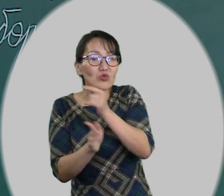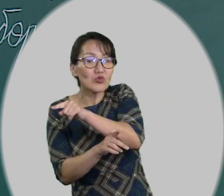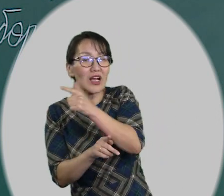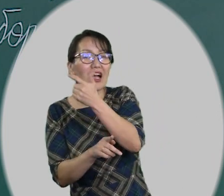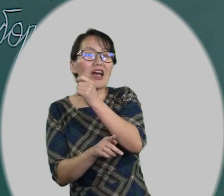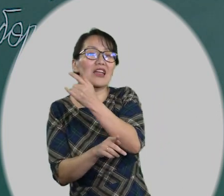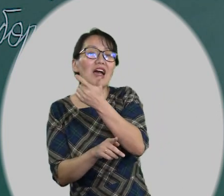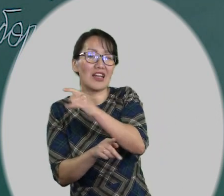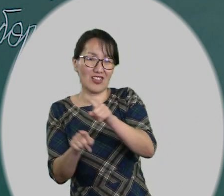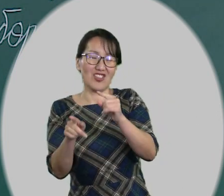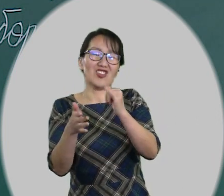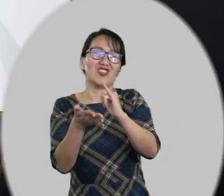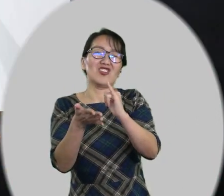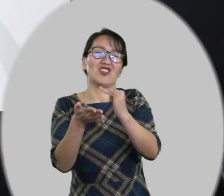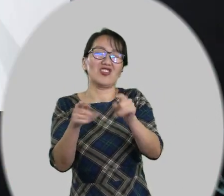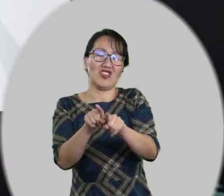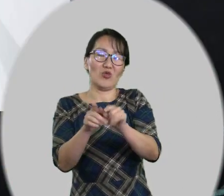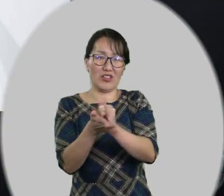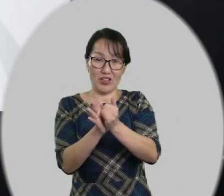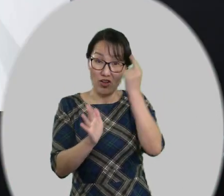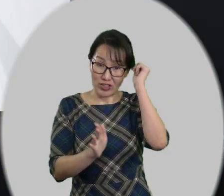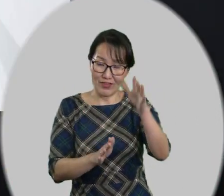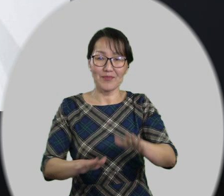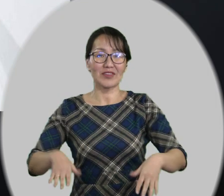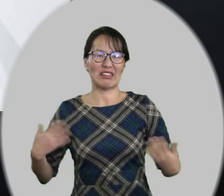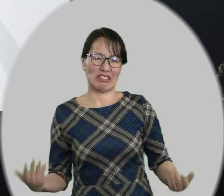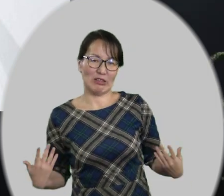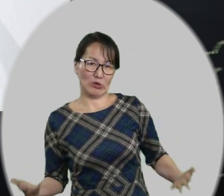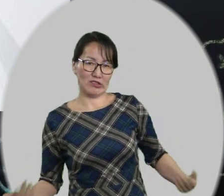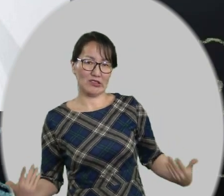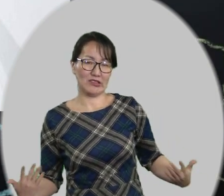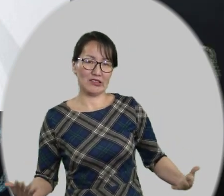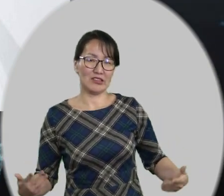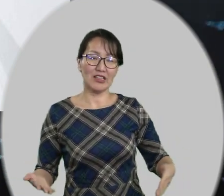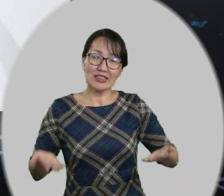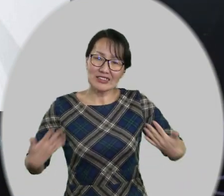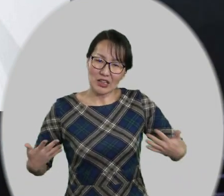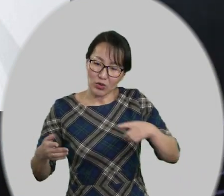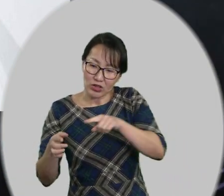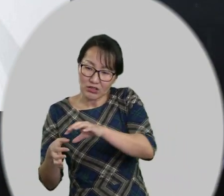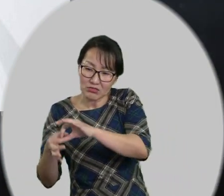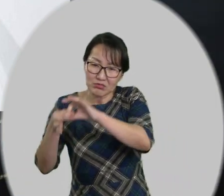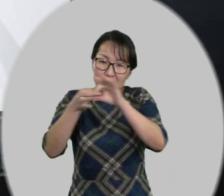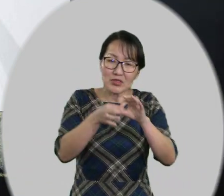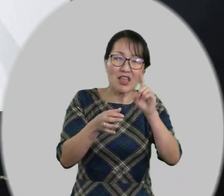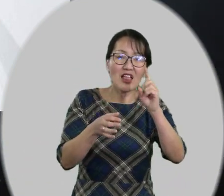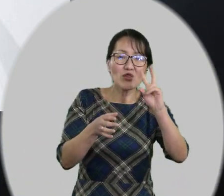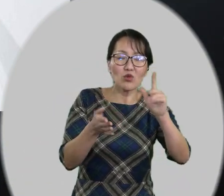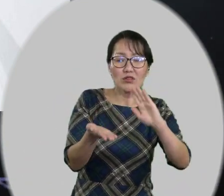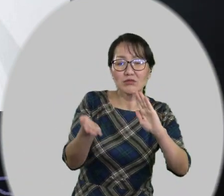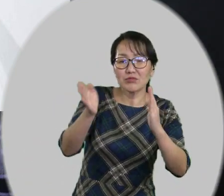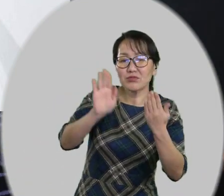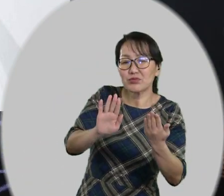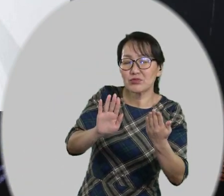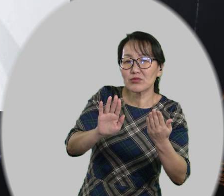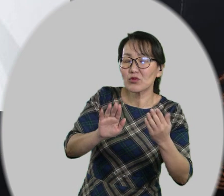үгтэй олол ижил утгатай гэдгийг мэдэж авлаа. За залхуурах. За залхуурах гэдгийг одоо хэл зүгээр юу гэж хэлдэг